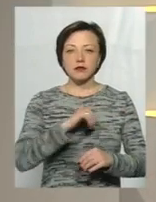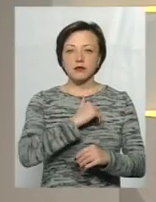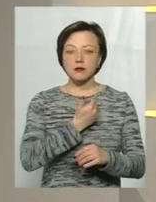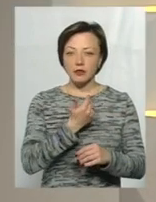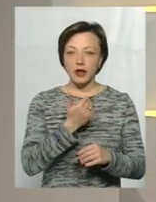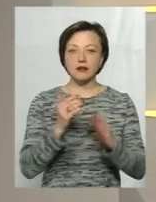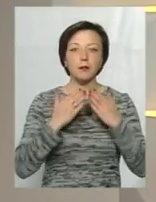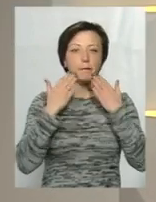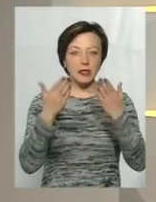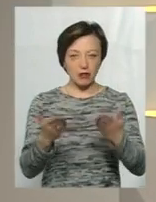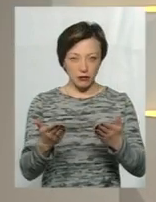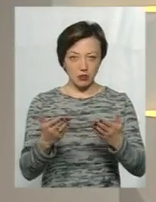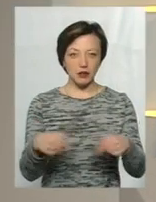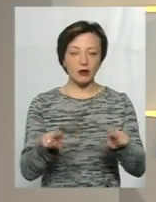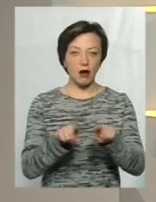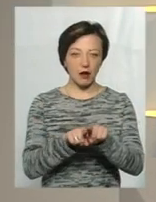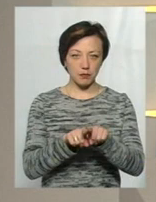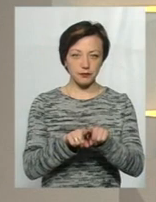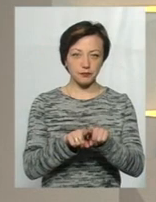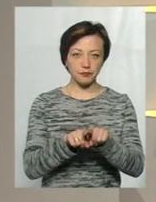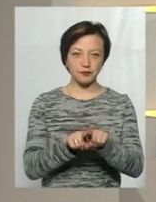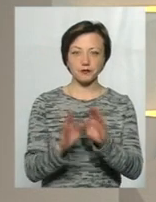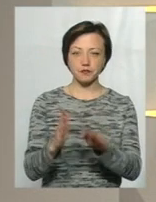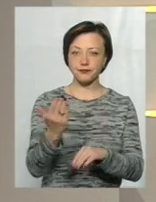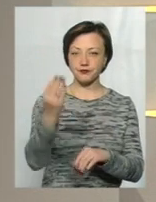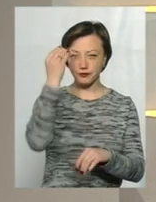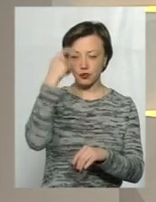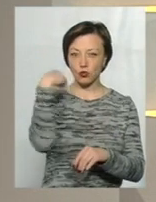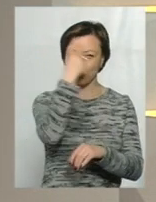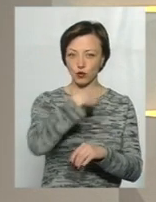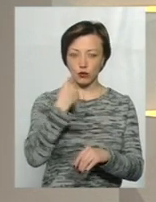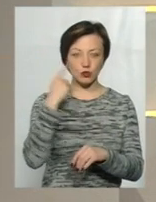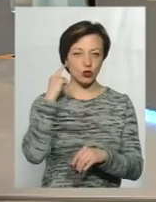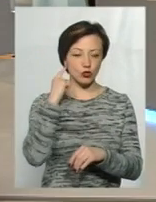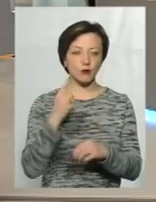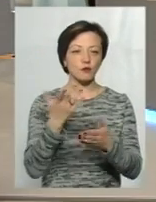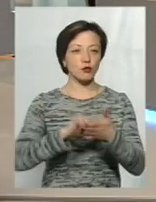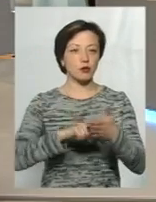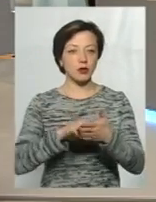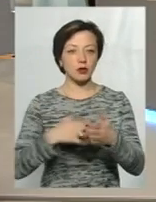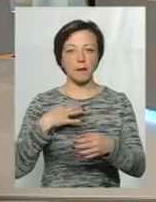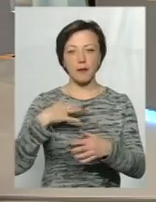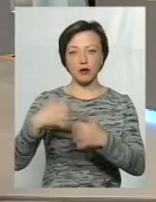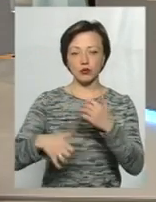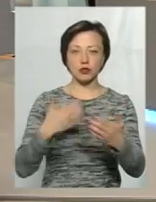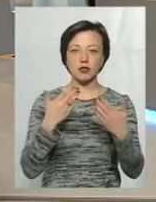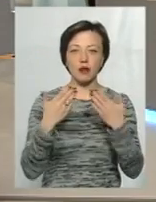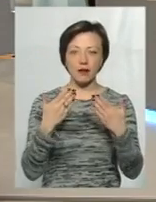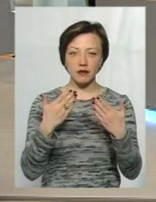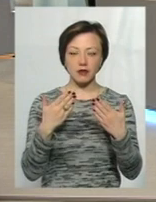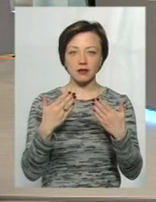вас запитати таке, суто вашу думку, щоб почути. У чому причина байдужого ставлення,